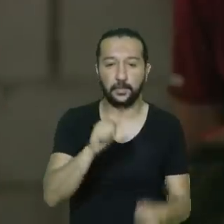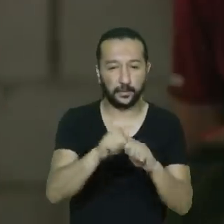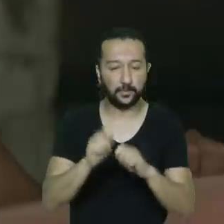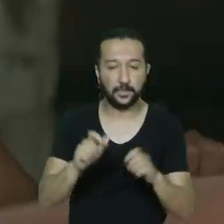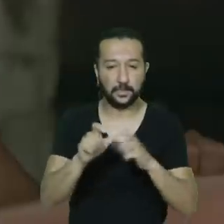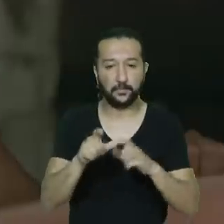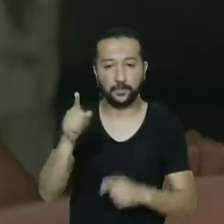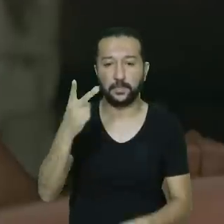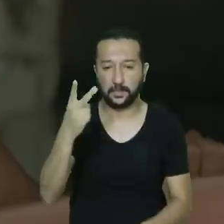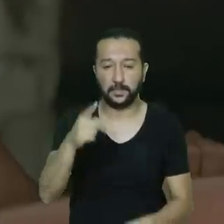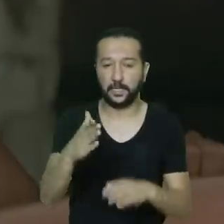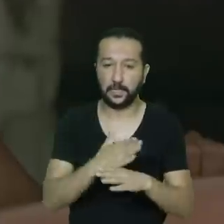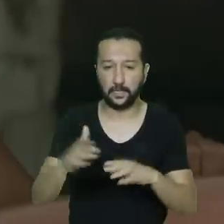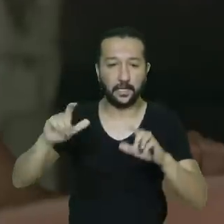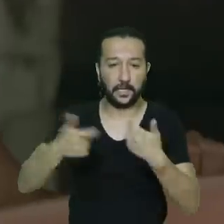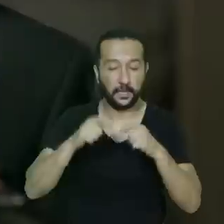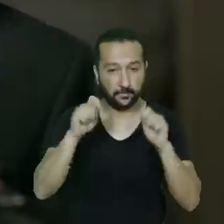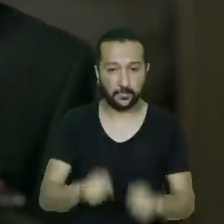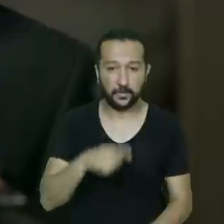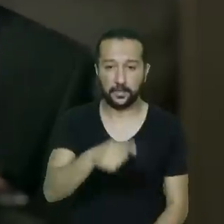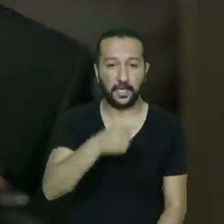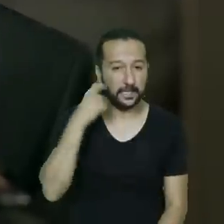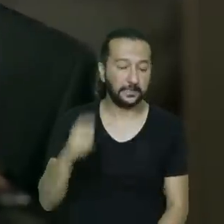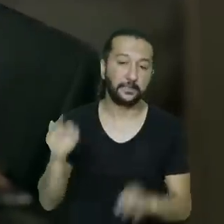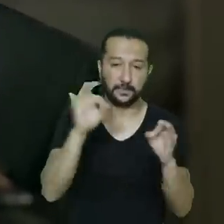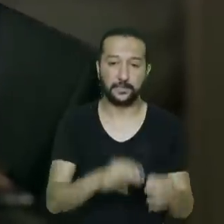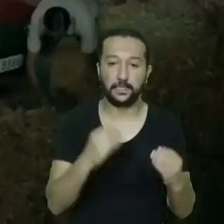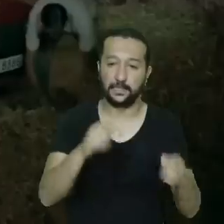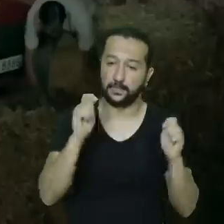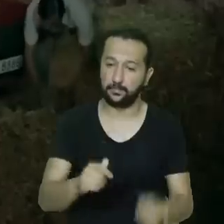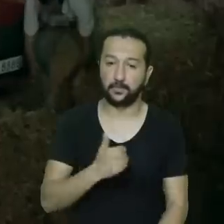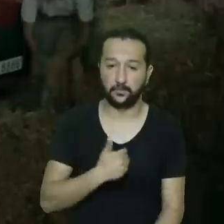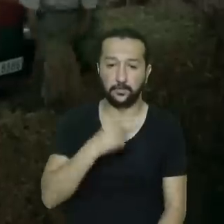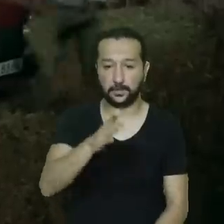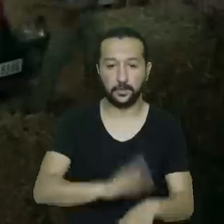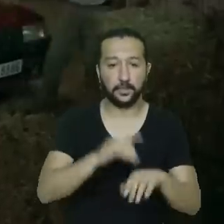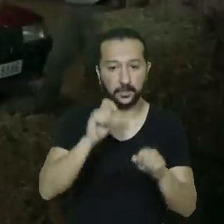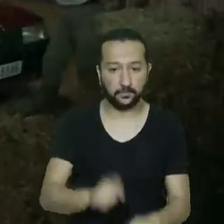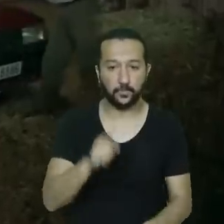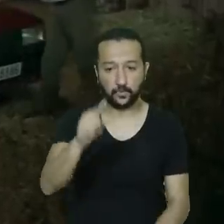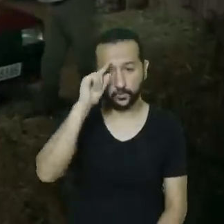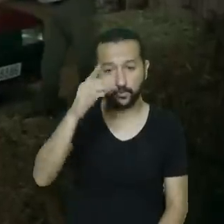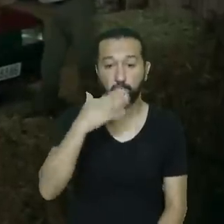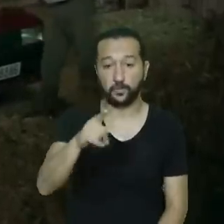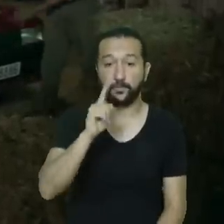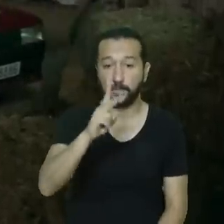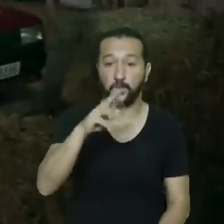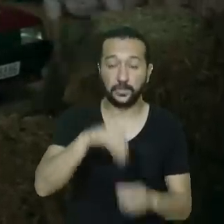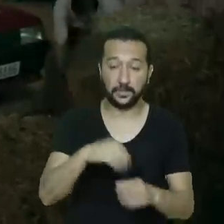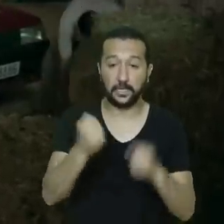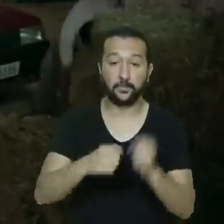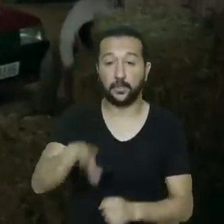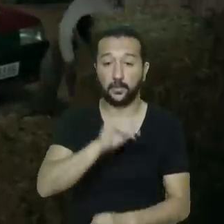Kaportacı Salim'den iki tane alet edevat aldım mı eskisinden en yaparım evvelallah. Yaparsın, yaparsın. Bundan şüphemiz yok da şu birkaç gün için